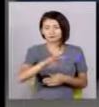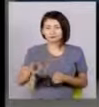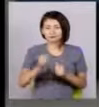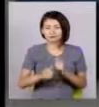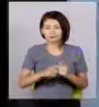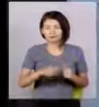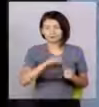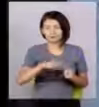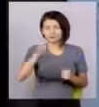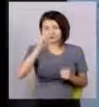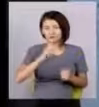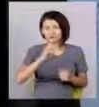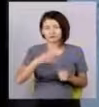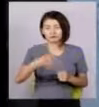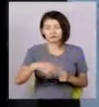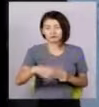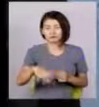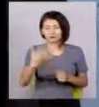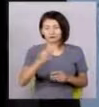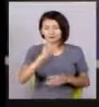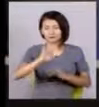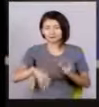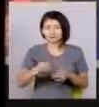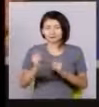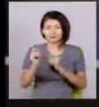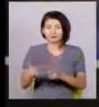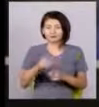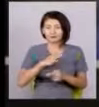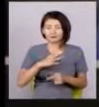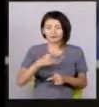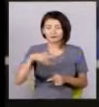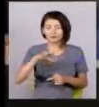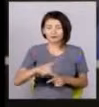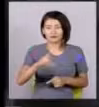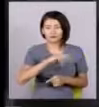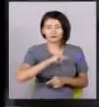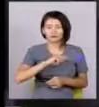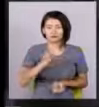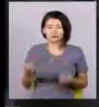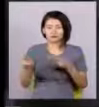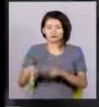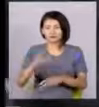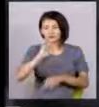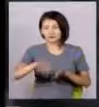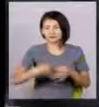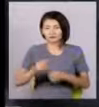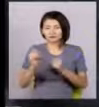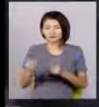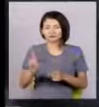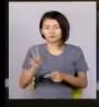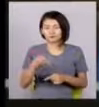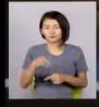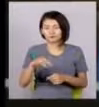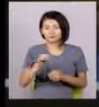қаржыға 45 күл қоқыс алаңы салынады. Аймақ басшысы Болат Бақауов құрылыс жұмыстары кезінде қалдықтарды далаға босқа шашпай керекке жарату жайын